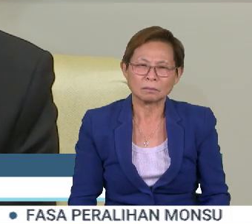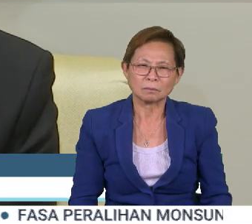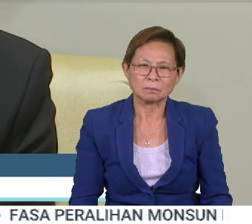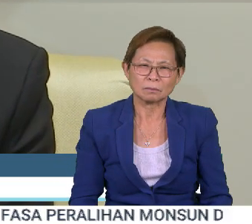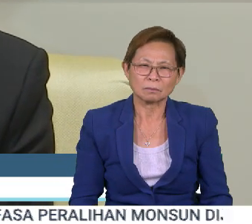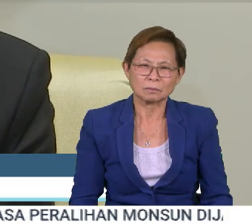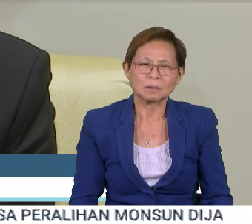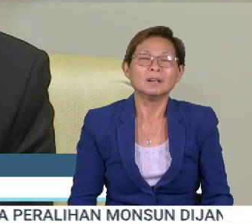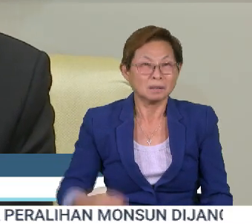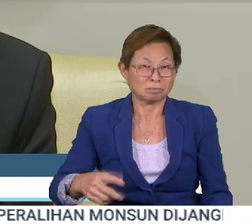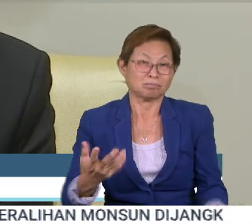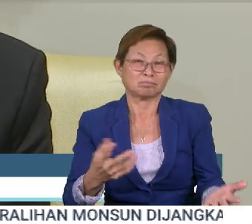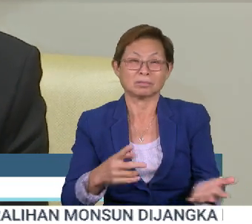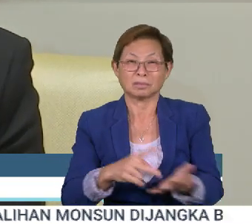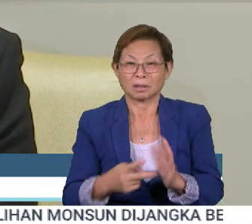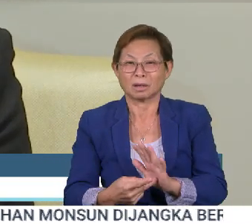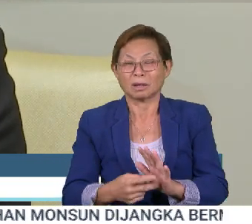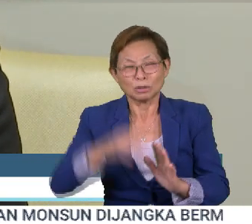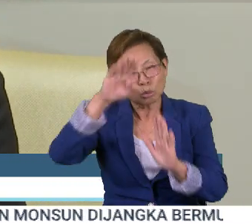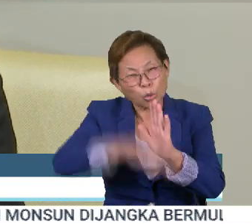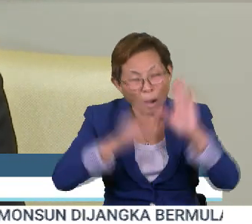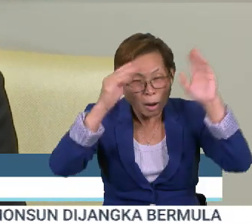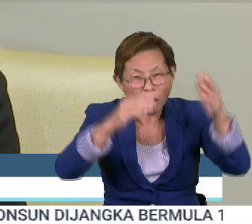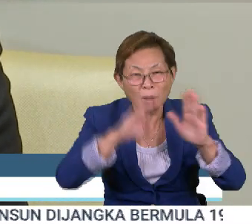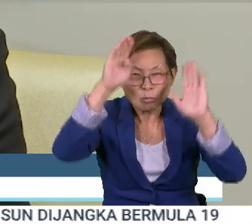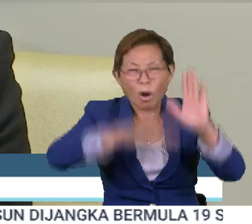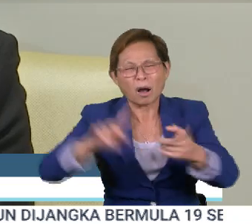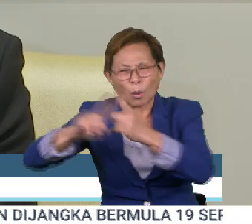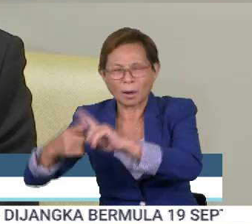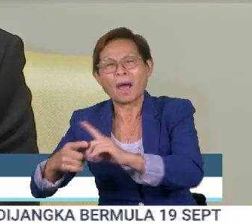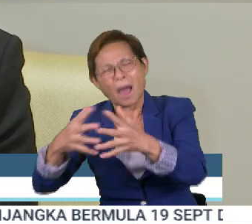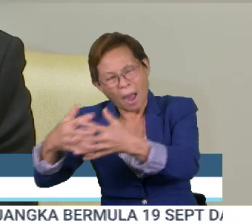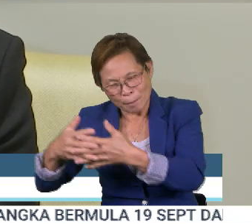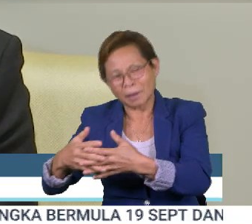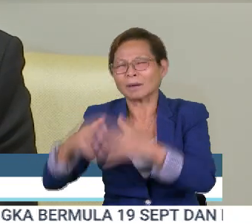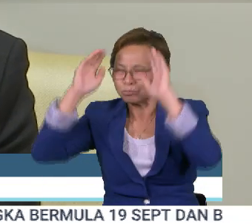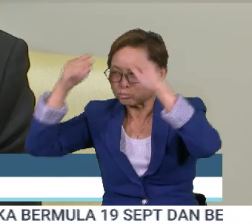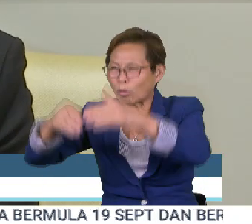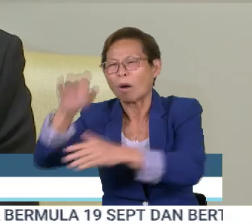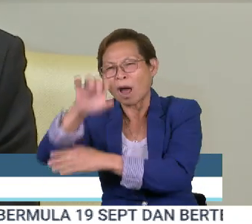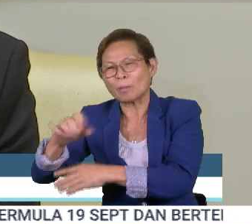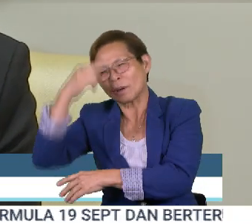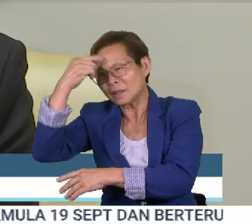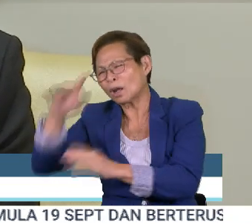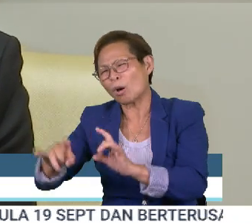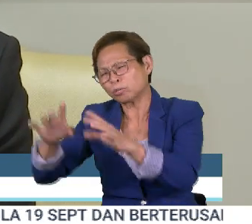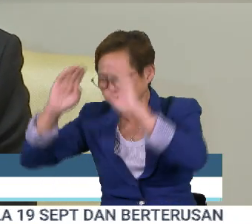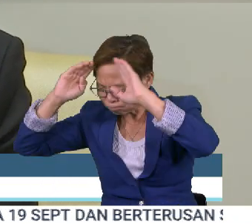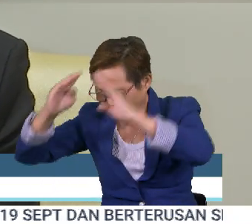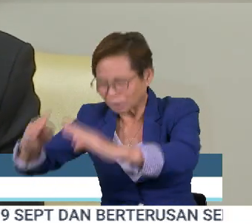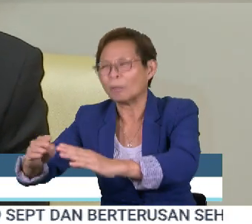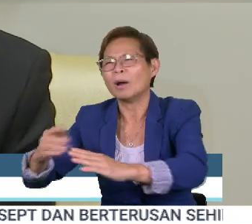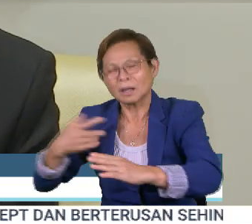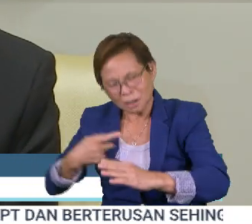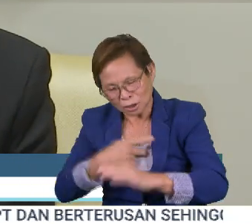memberikan gambaran seolah-olah kita kurangkan perhatian kepada rantau lain. Jadi Amerika Syarikat, Eropah, India, Australia itu kan